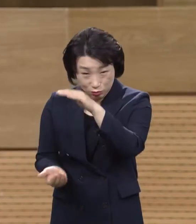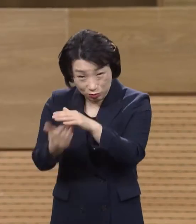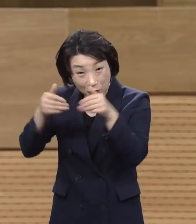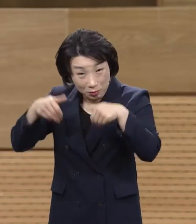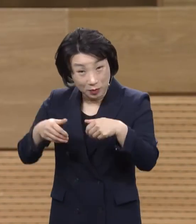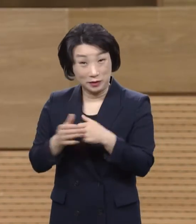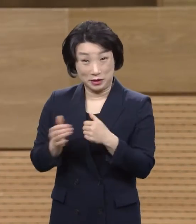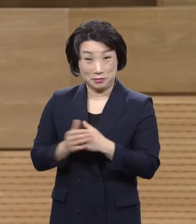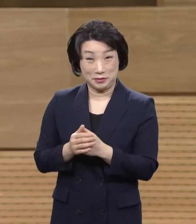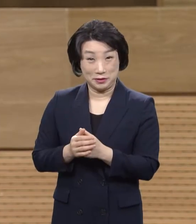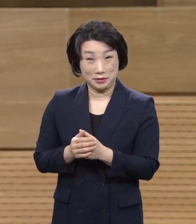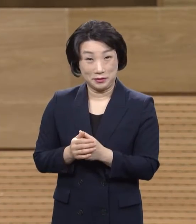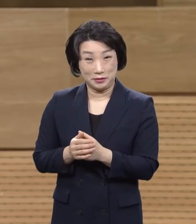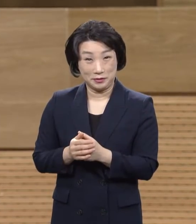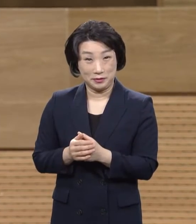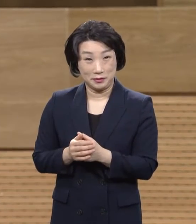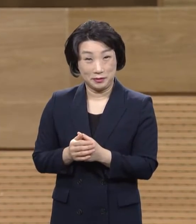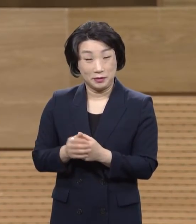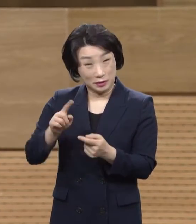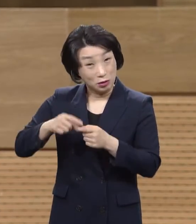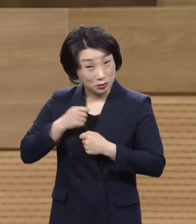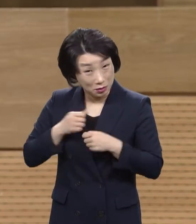돼.